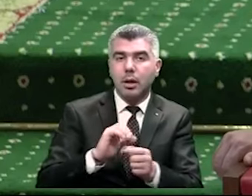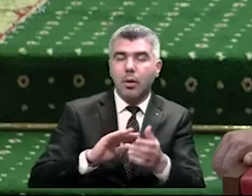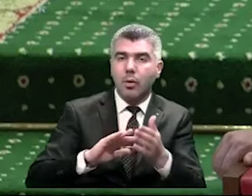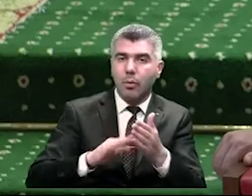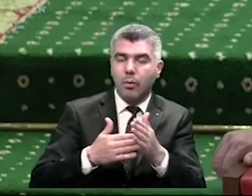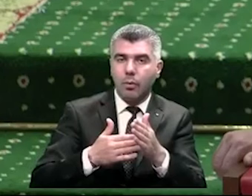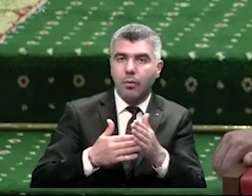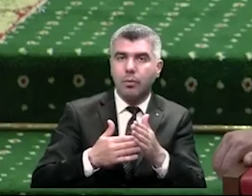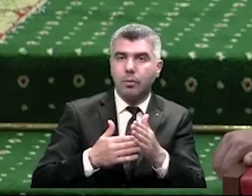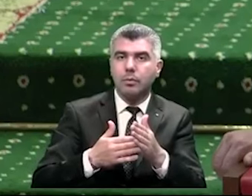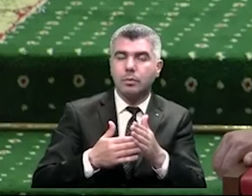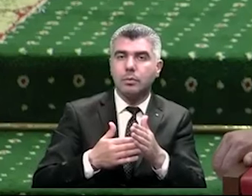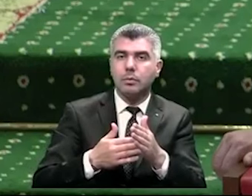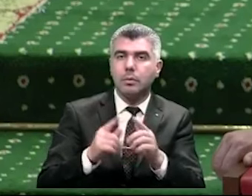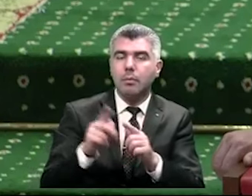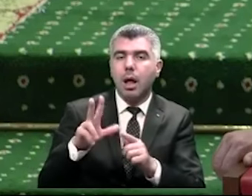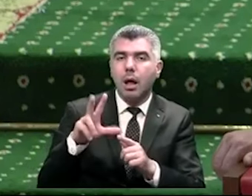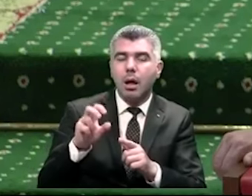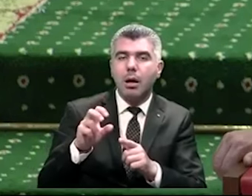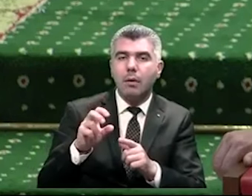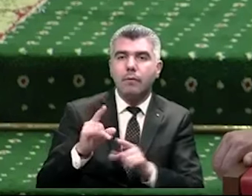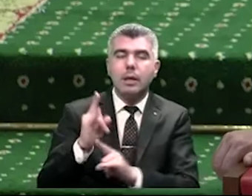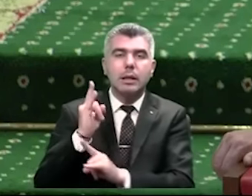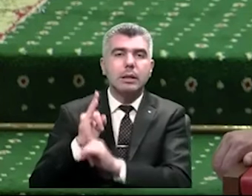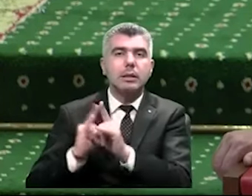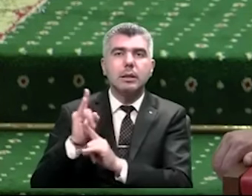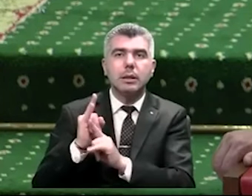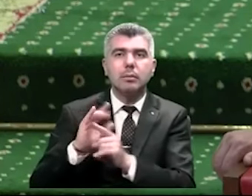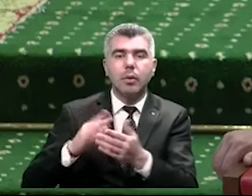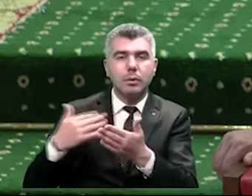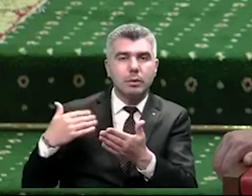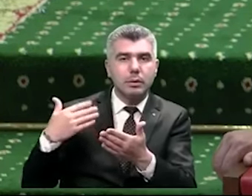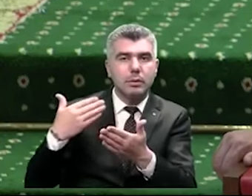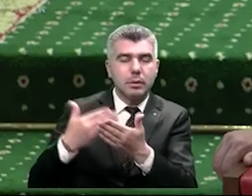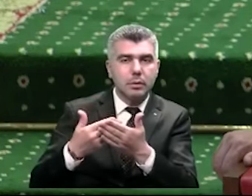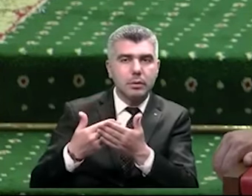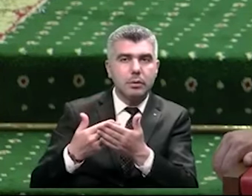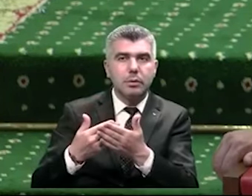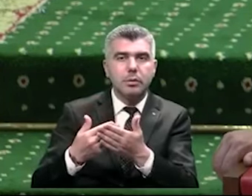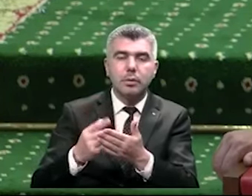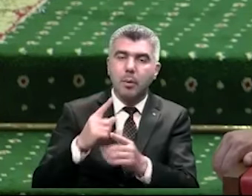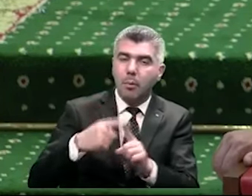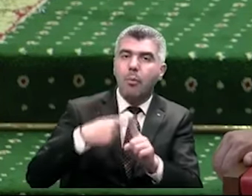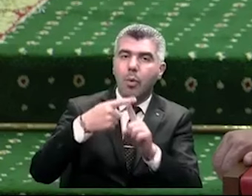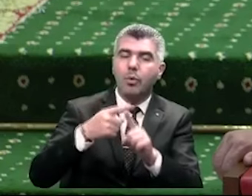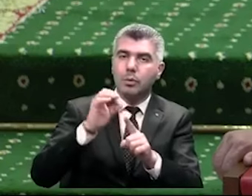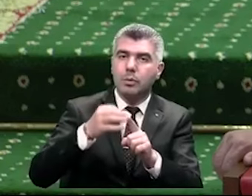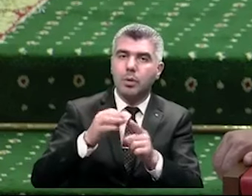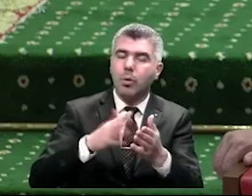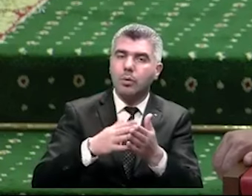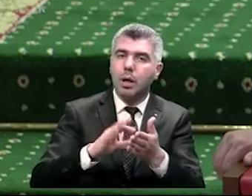هنالك هذا المعرفه المتراكمه وهذ التجربه المتراكمه اننا ماضيعوهاش بل اكثر من ذلك اننا